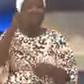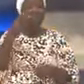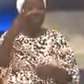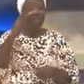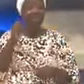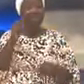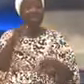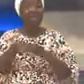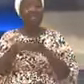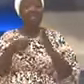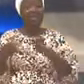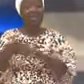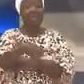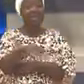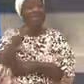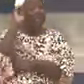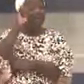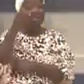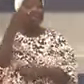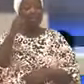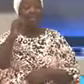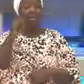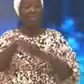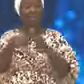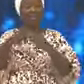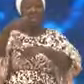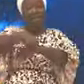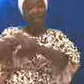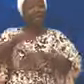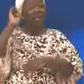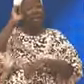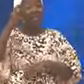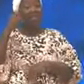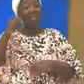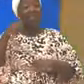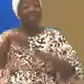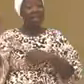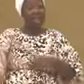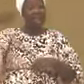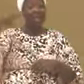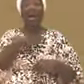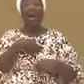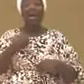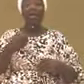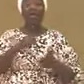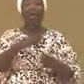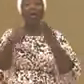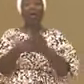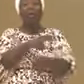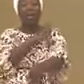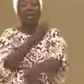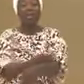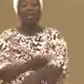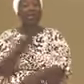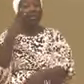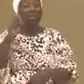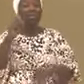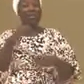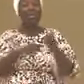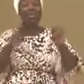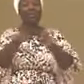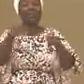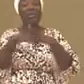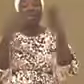il voit dans la journée et voit dans la journée ils voient dans la lumière je même voix dans les ténèbres a